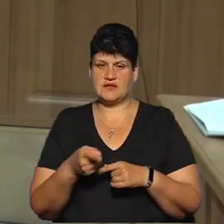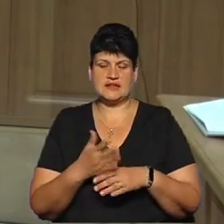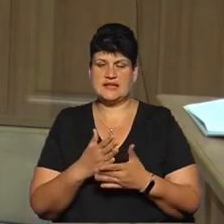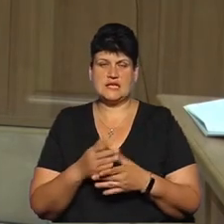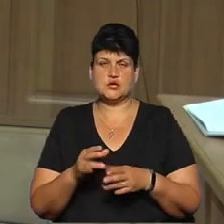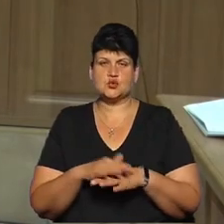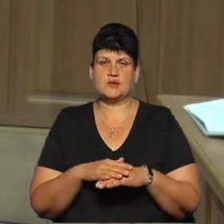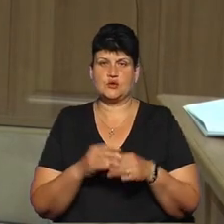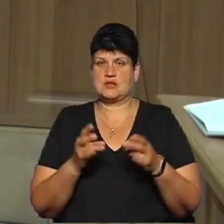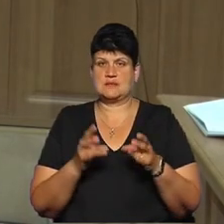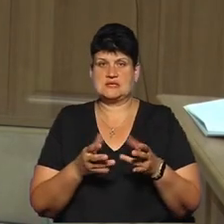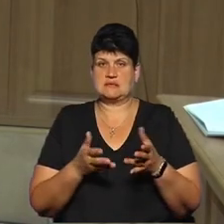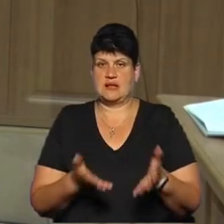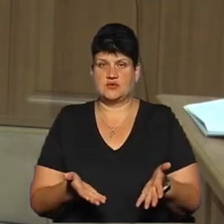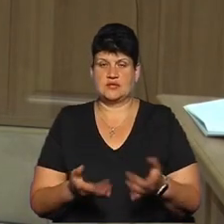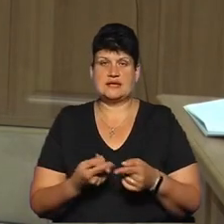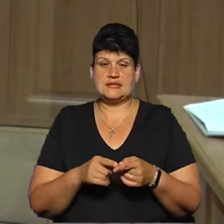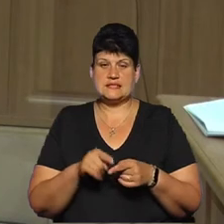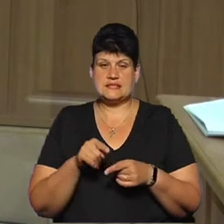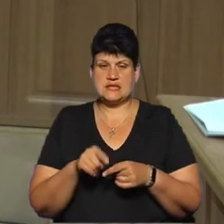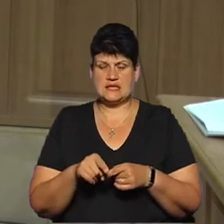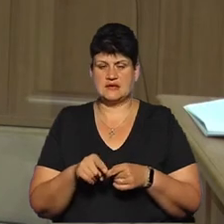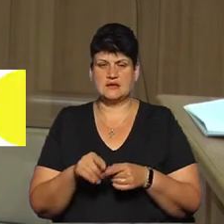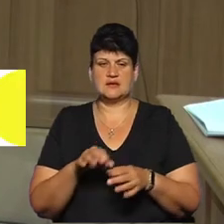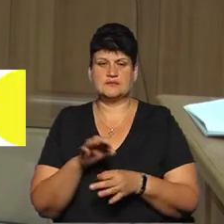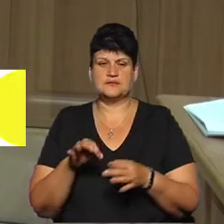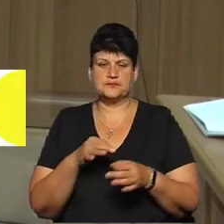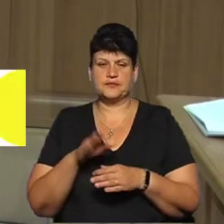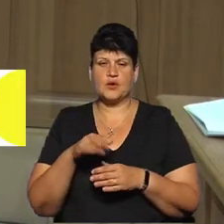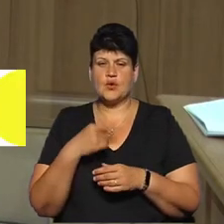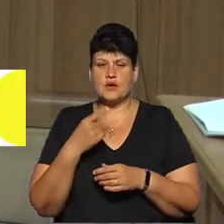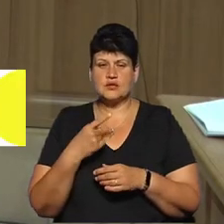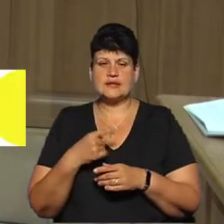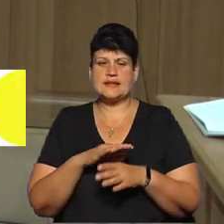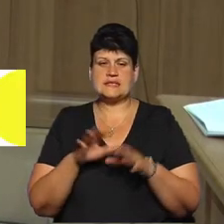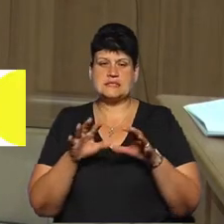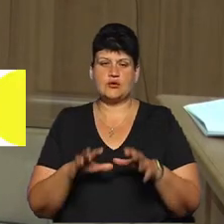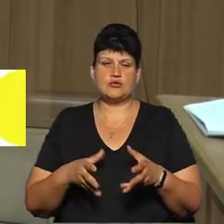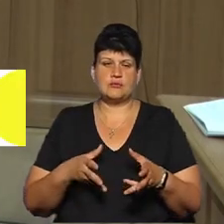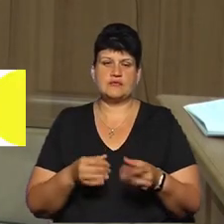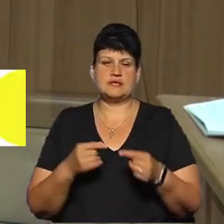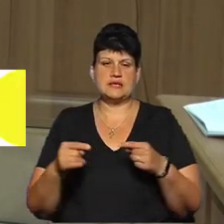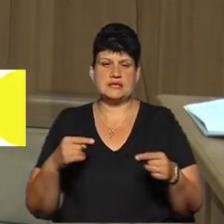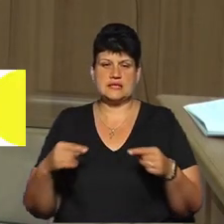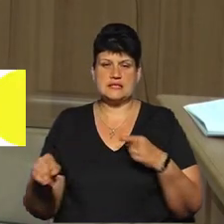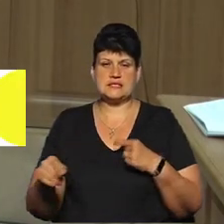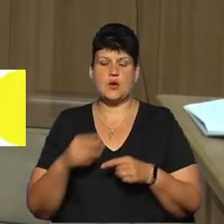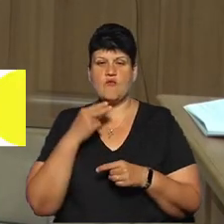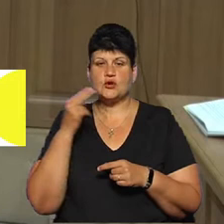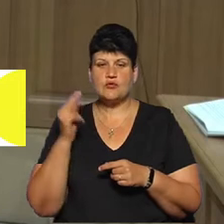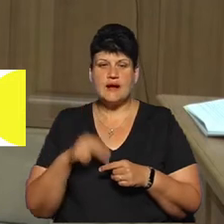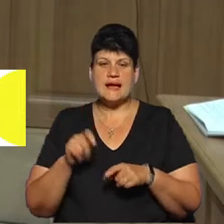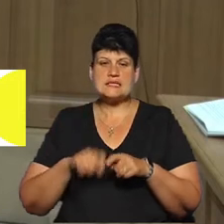І тому це є голослівними твердженнями, що незаконно впливатиме на свідків інших підозрюваних, обвинувачених, експертів,